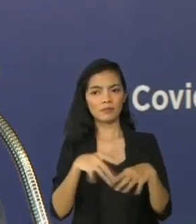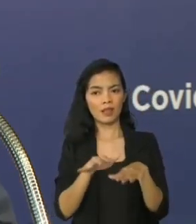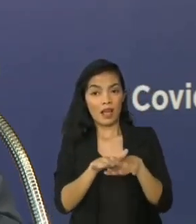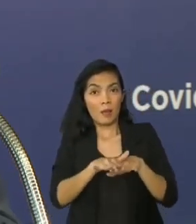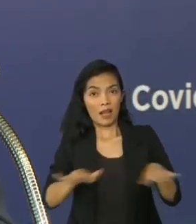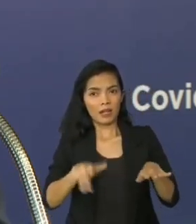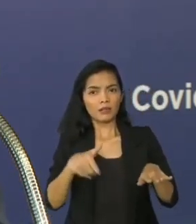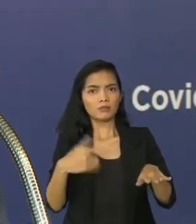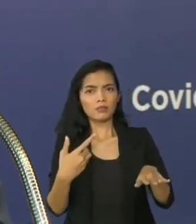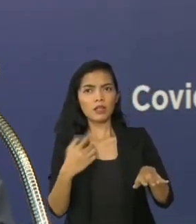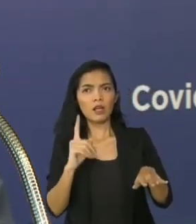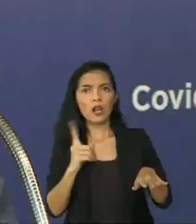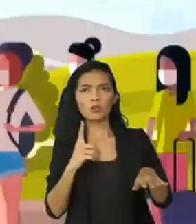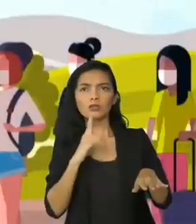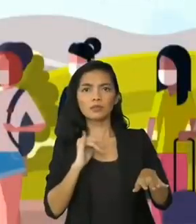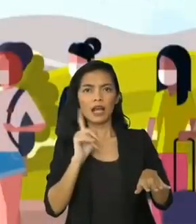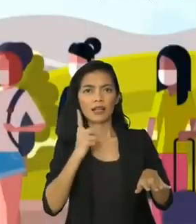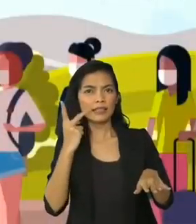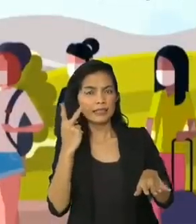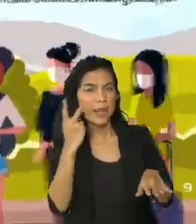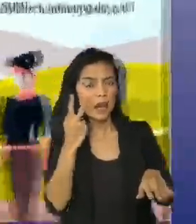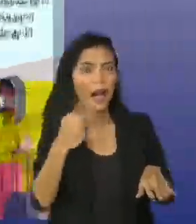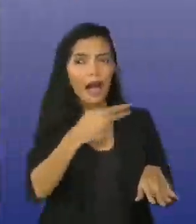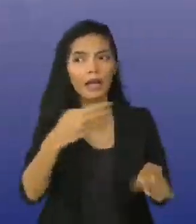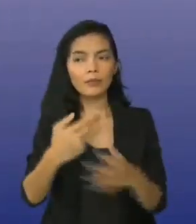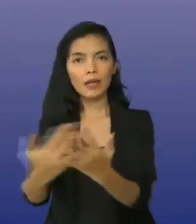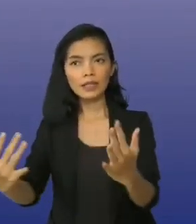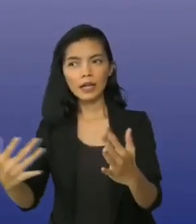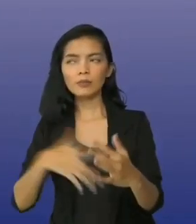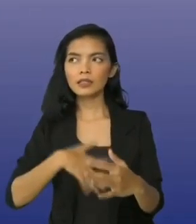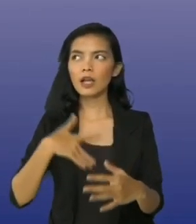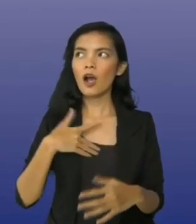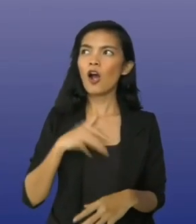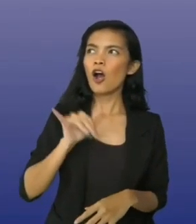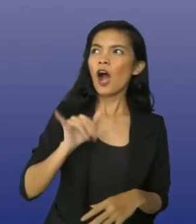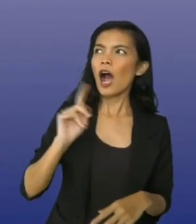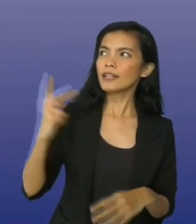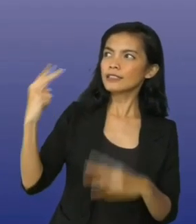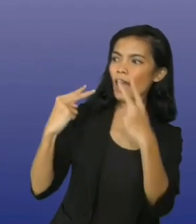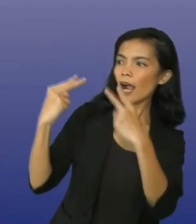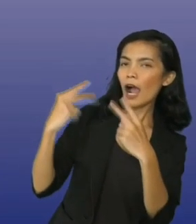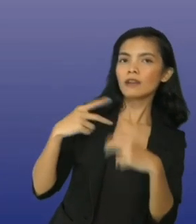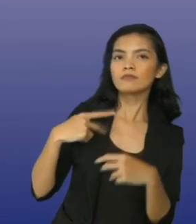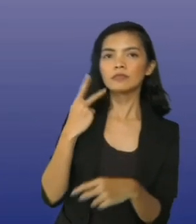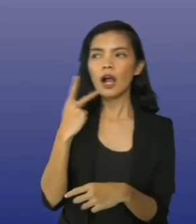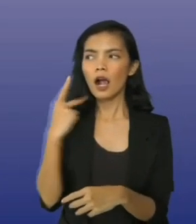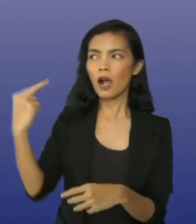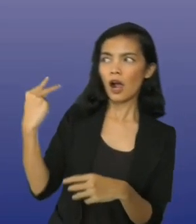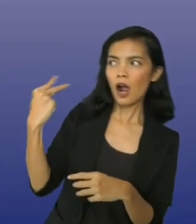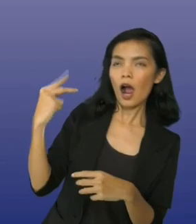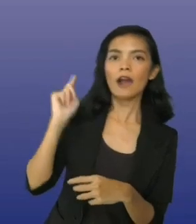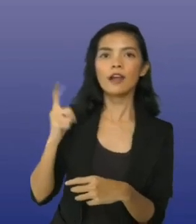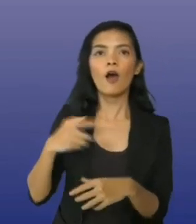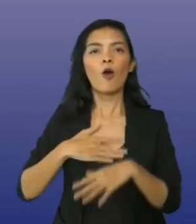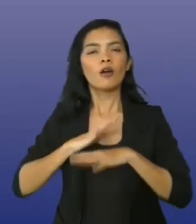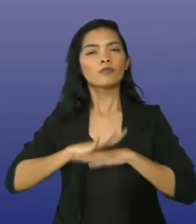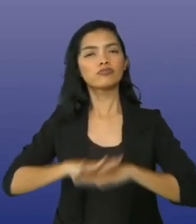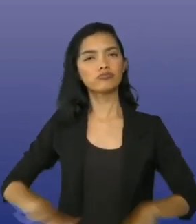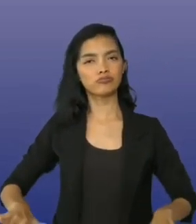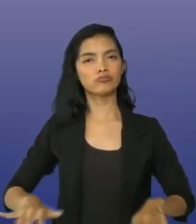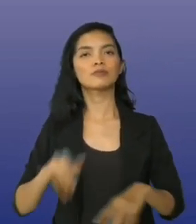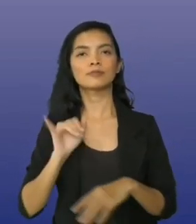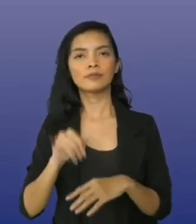kemudian Desa kita dijaga pasti warga desanya merasa aman dan nyaman itulah makanya di dalam peraturan